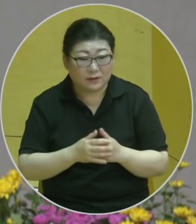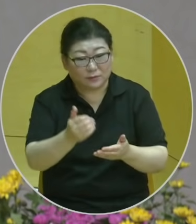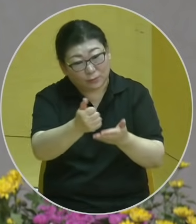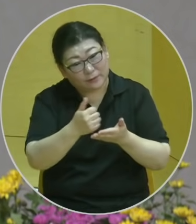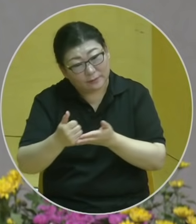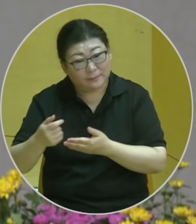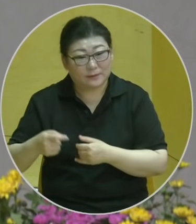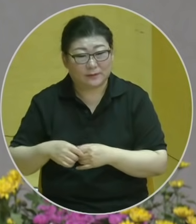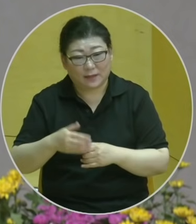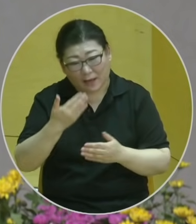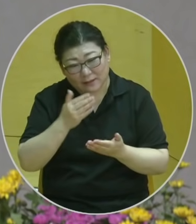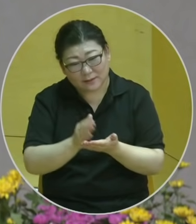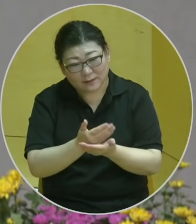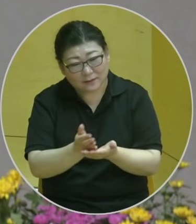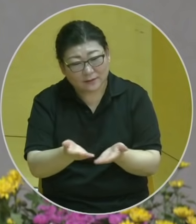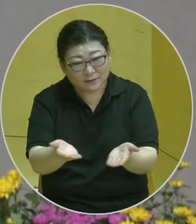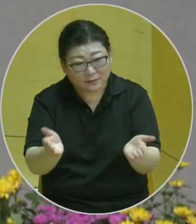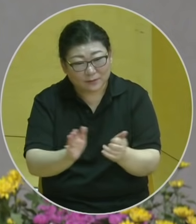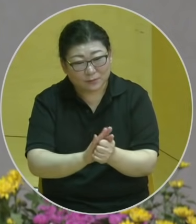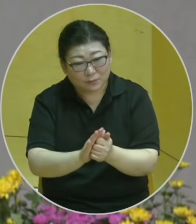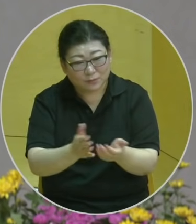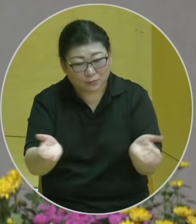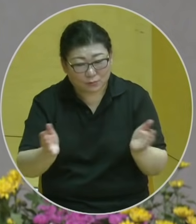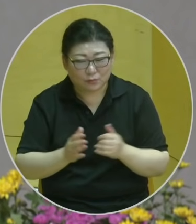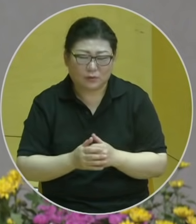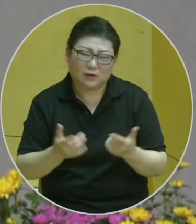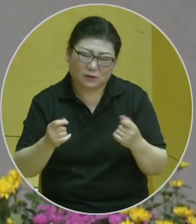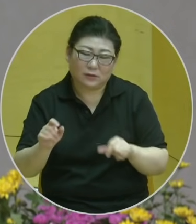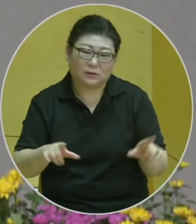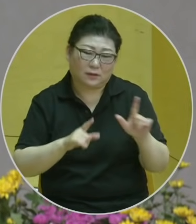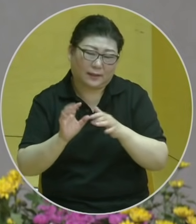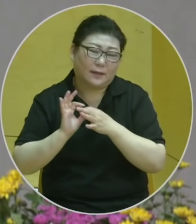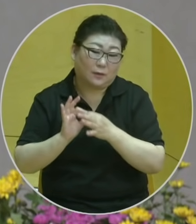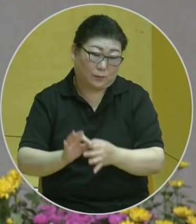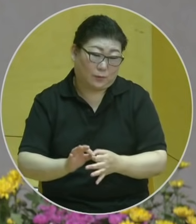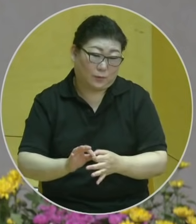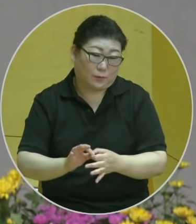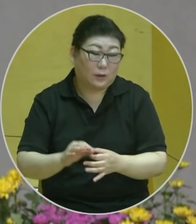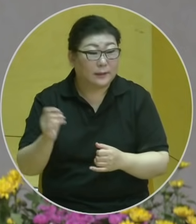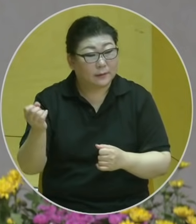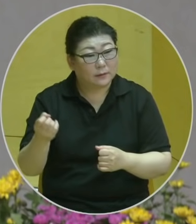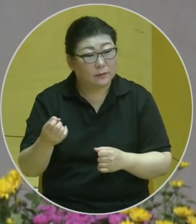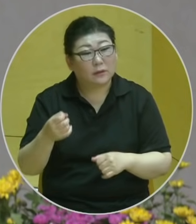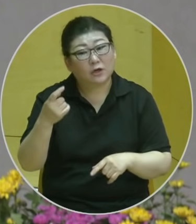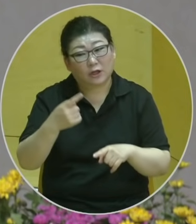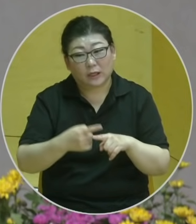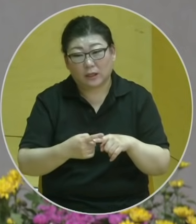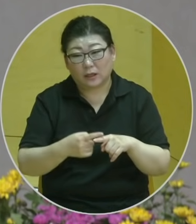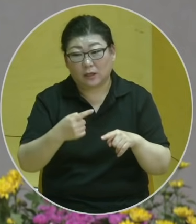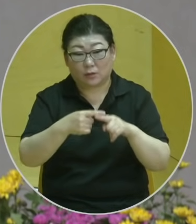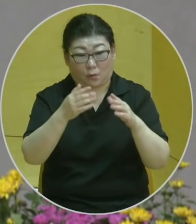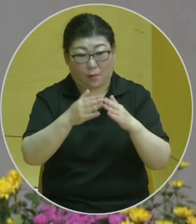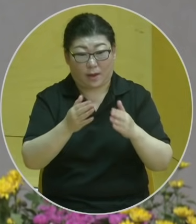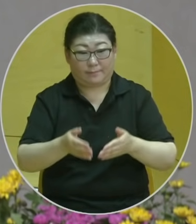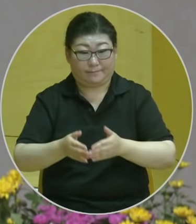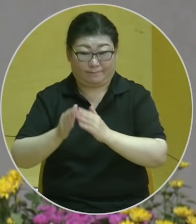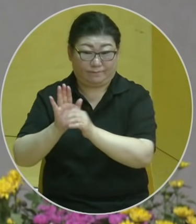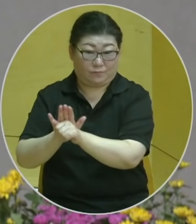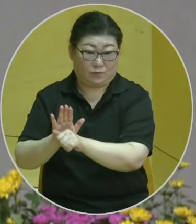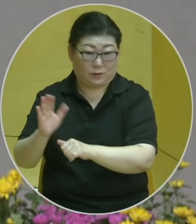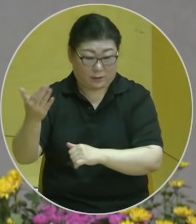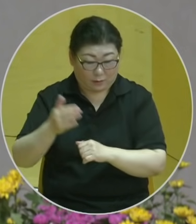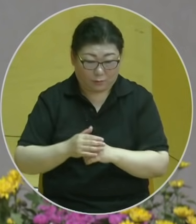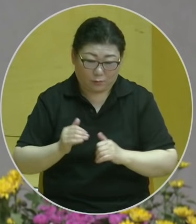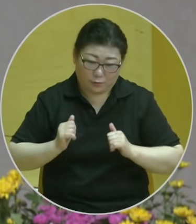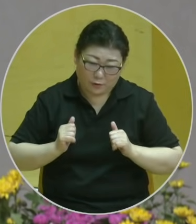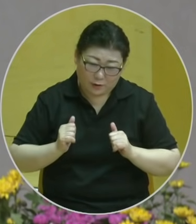함께 나누기도 하고 그런 생활을 쭉 했죠. 그러면서 교회를 개척하게 되었고 또 교회 열심히 섬기게